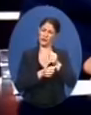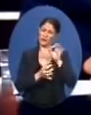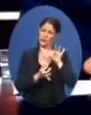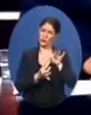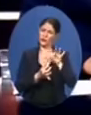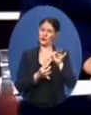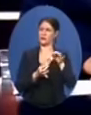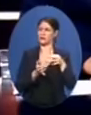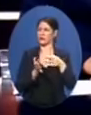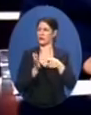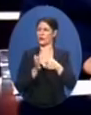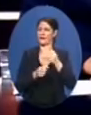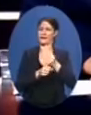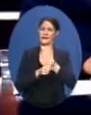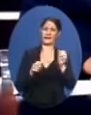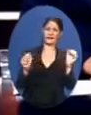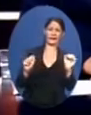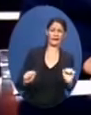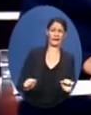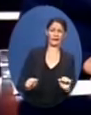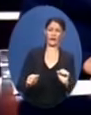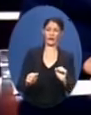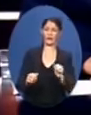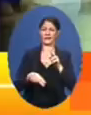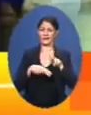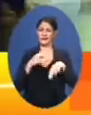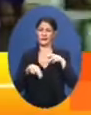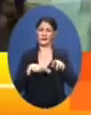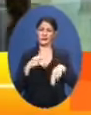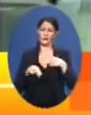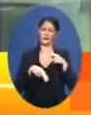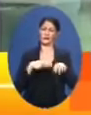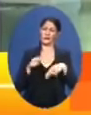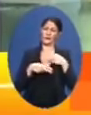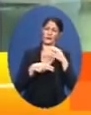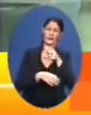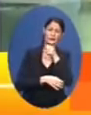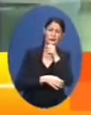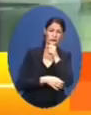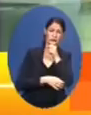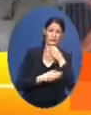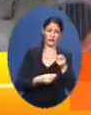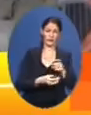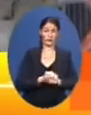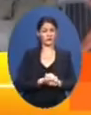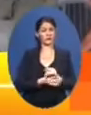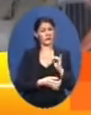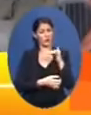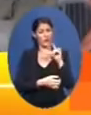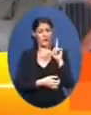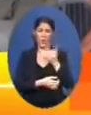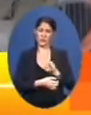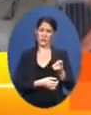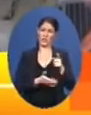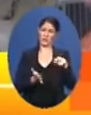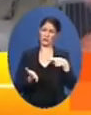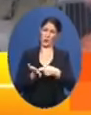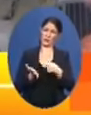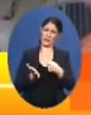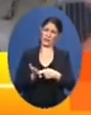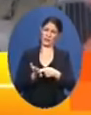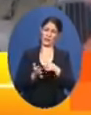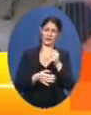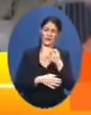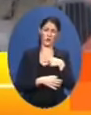כמו ניקיון, סיעוד, מקומות אחרים. נכון, אבל במחיר מסוים צריך אותם. זאת אומרת, לא צריך אותם בכל מחיר. ככל